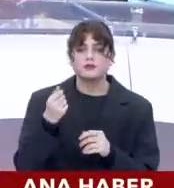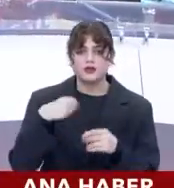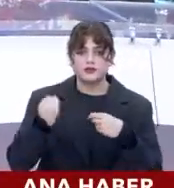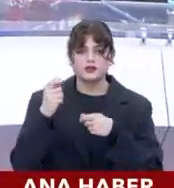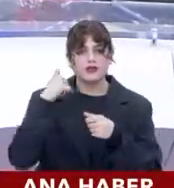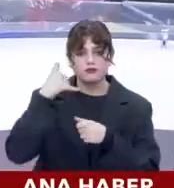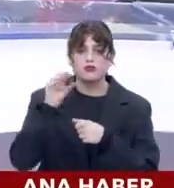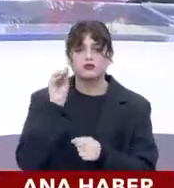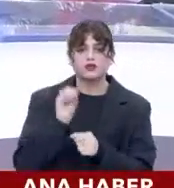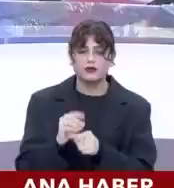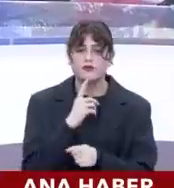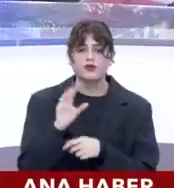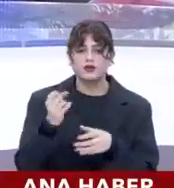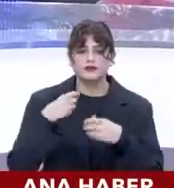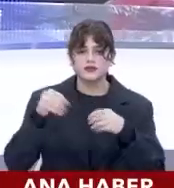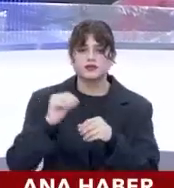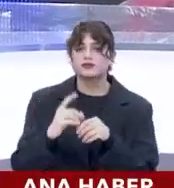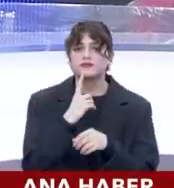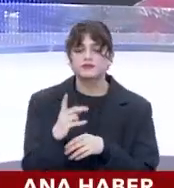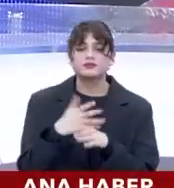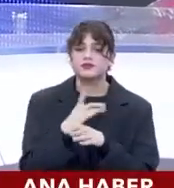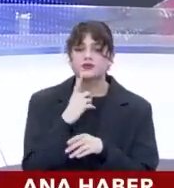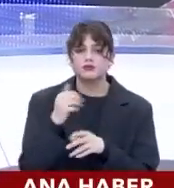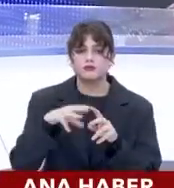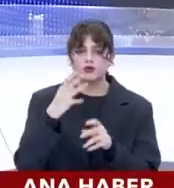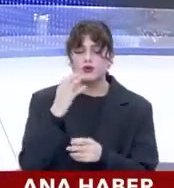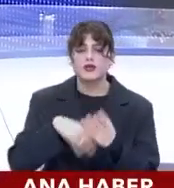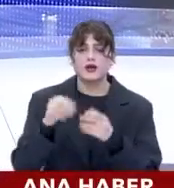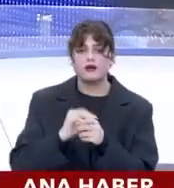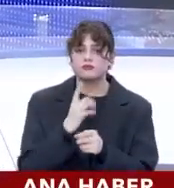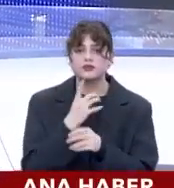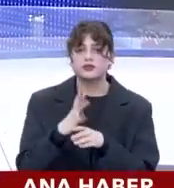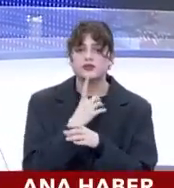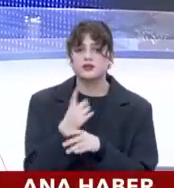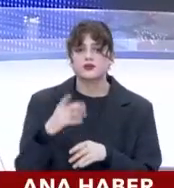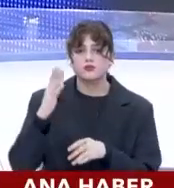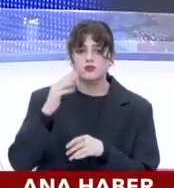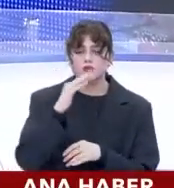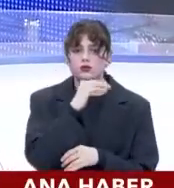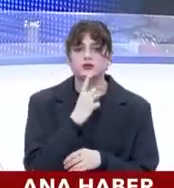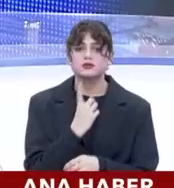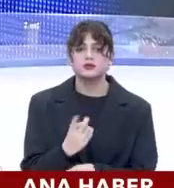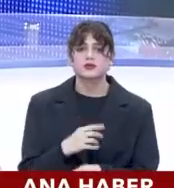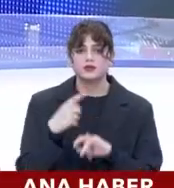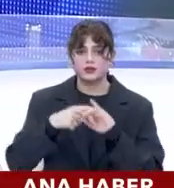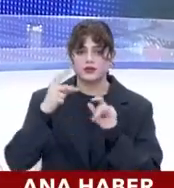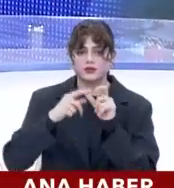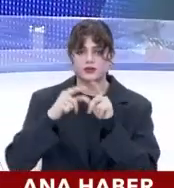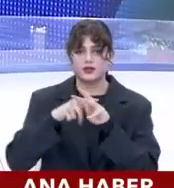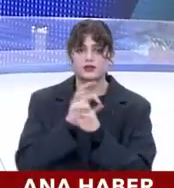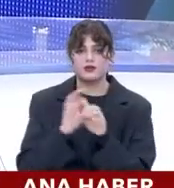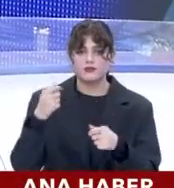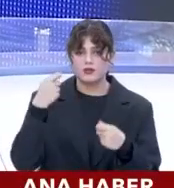satıyor, telefonla konuşuyor. Şunu al, şunu sat, şurada durum ne, şurada kaç lira oldu, şu oldu, bu oldu. Niye? Borsada hisseler